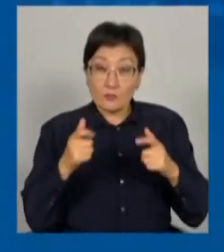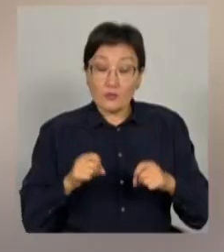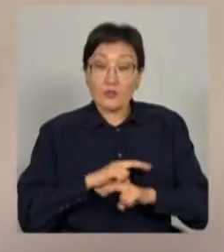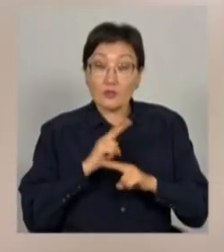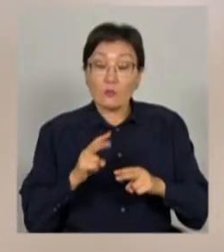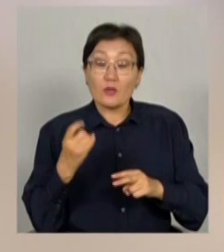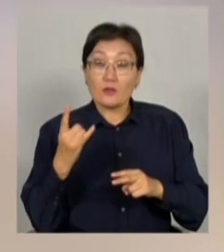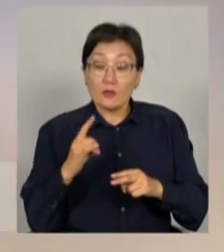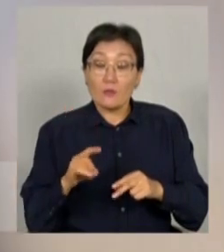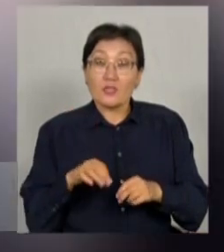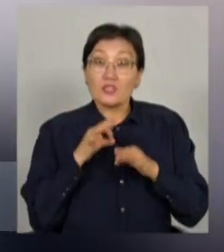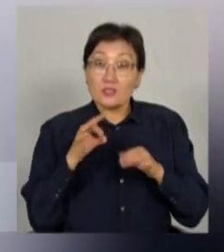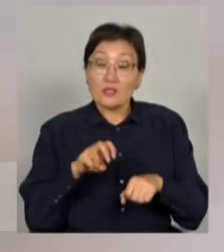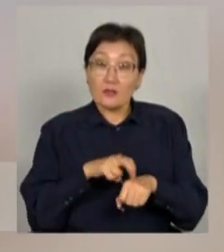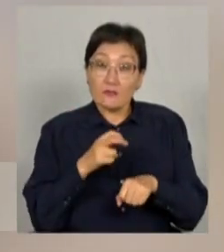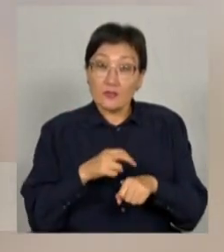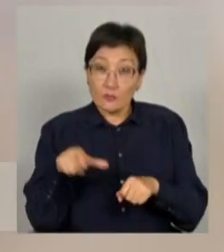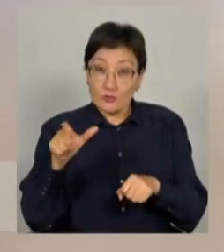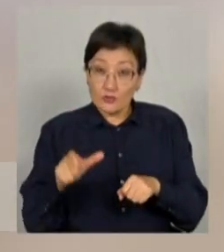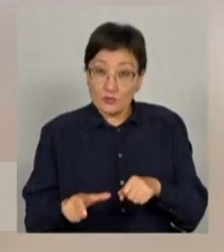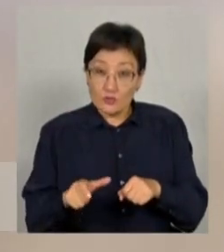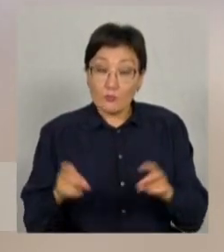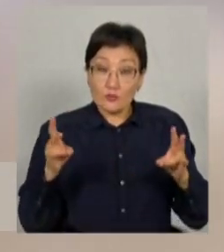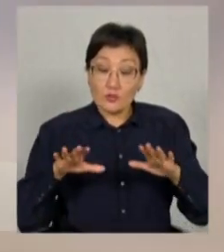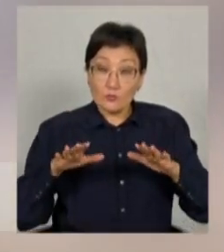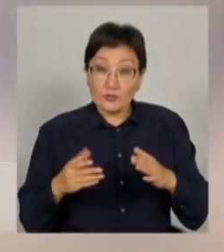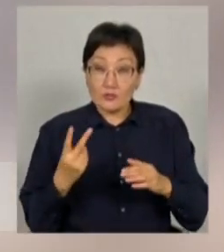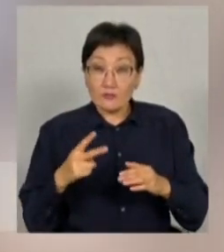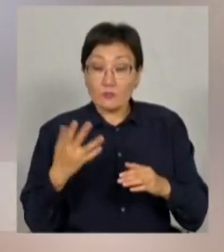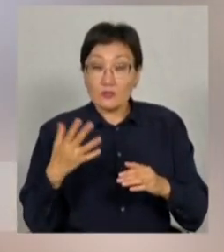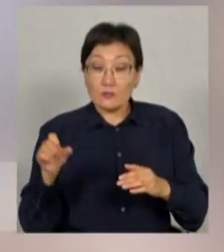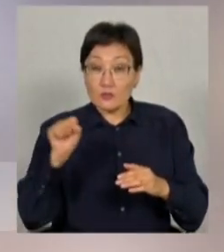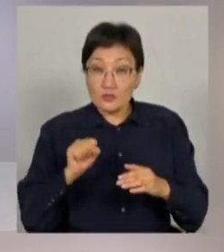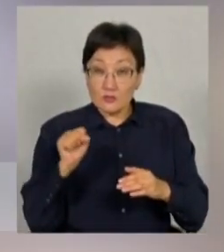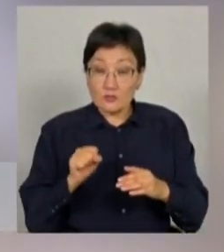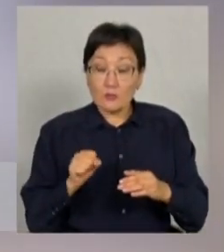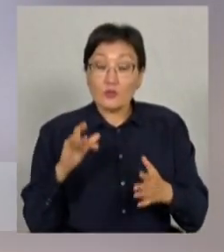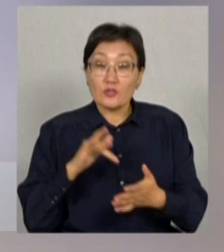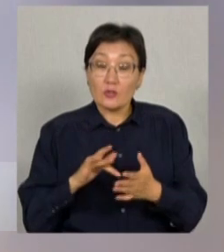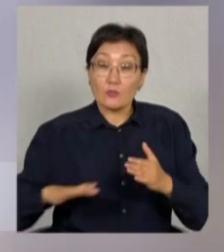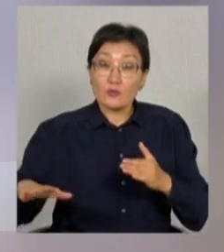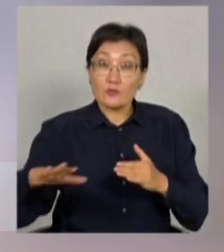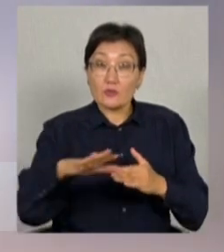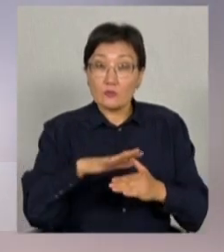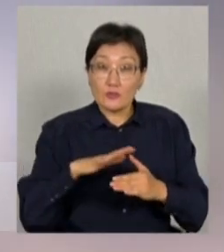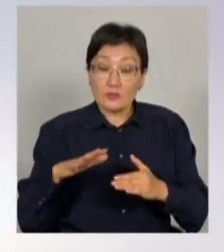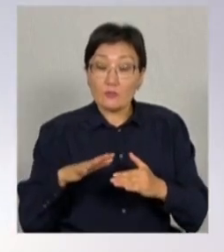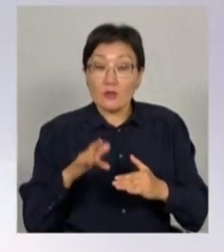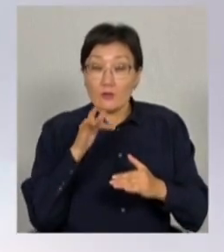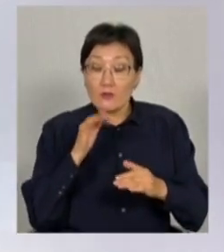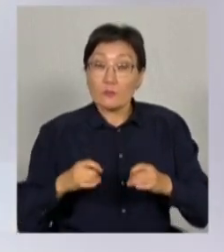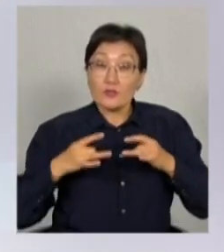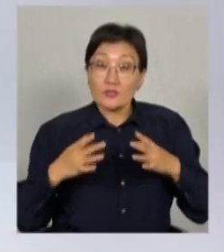ребенка подтвердил главный врач детской областной больницы. Напомню, трагедия произошла 25 августа на центральной площади села Узынколь во